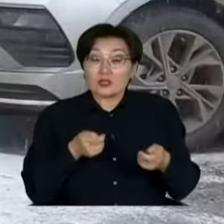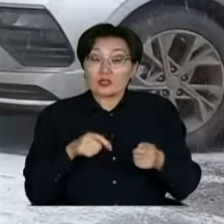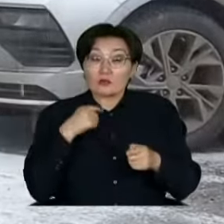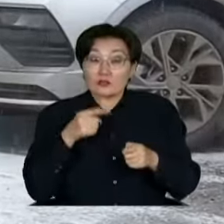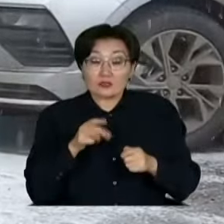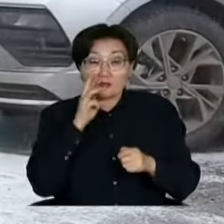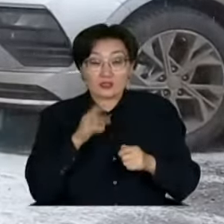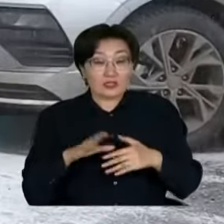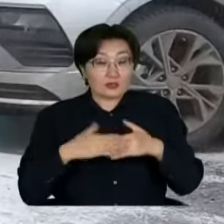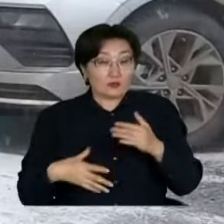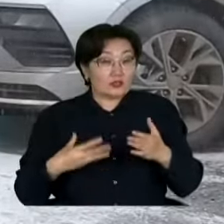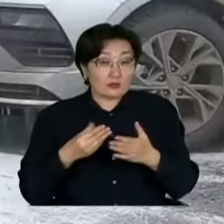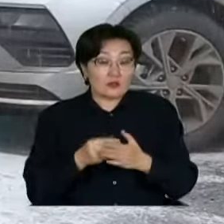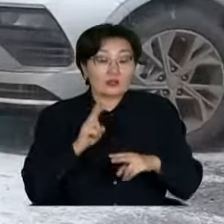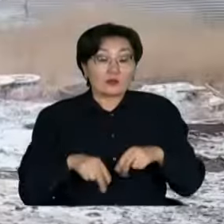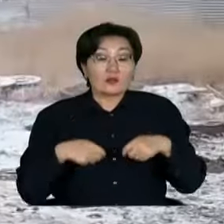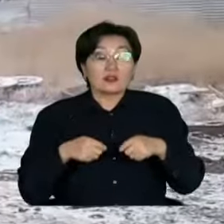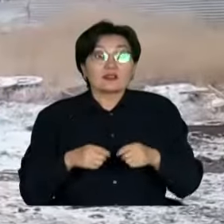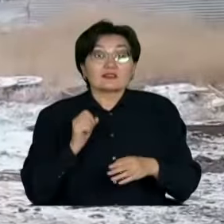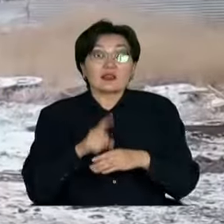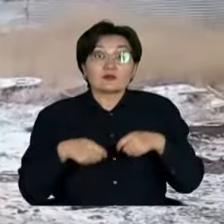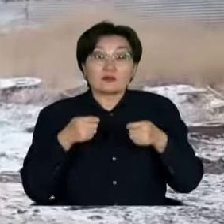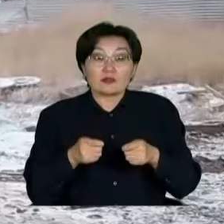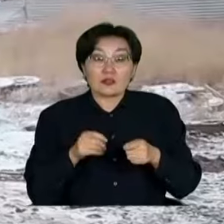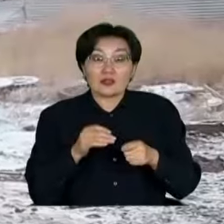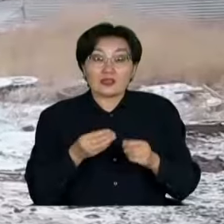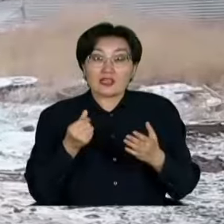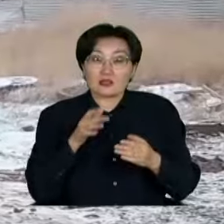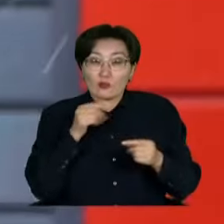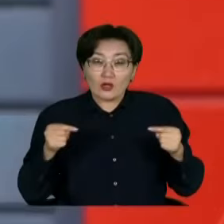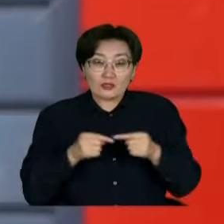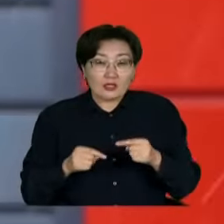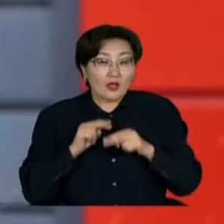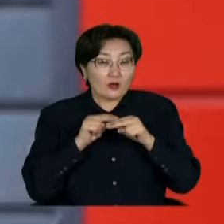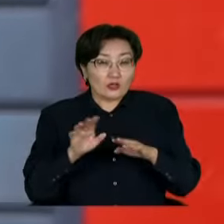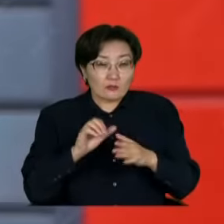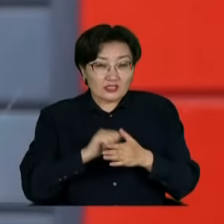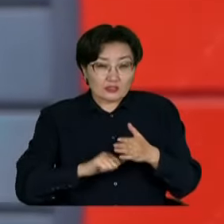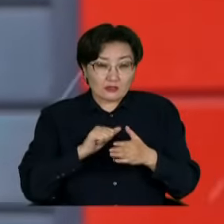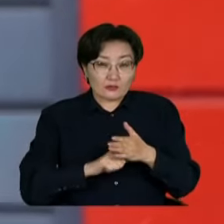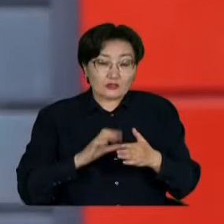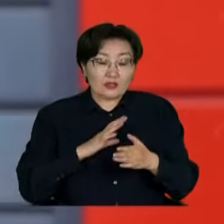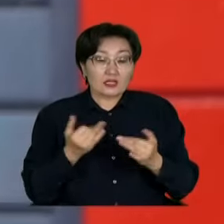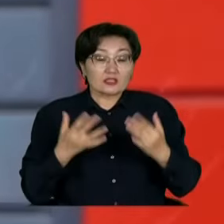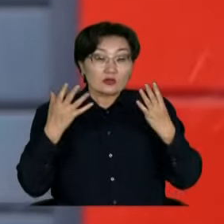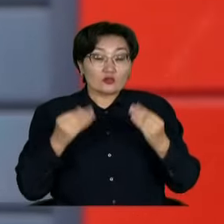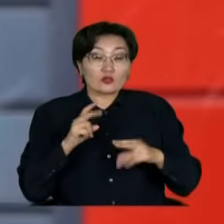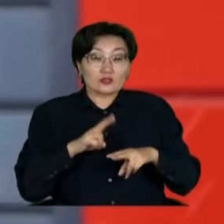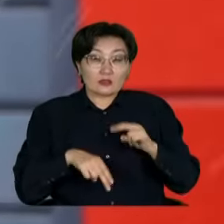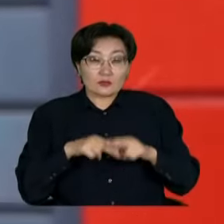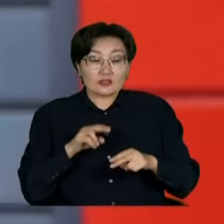айтуынша жалақының кешігуіне тапсырыс берушінің қаржыны уақытылы жібермеуі себеп болып отыр. Қазіргі таңда бұл